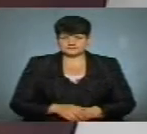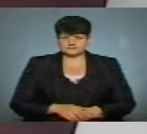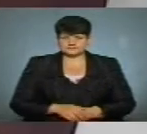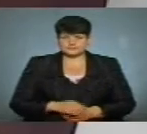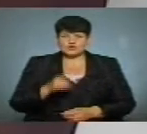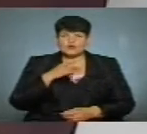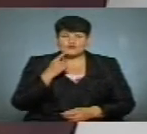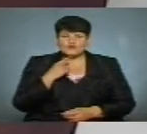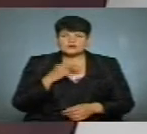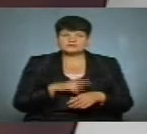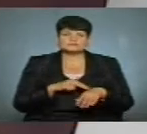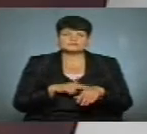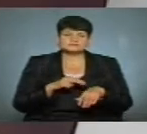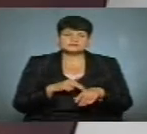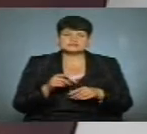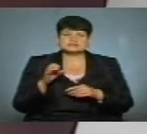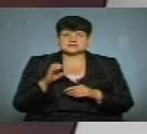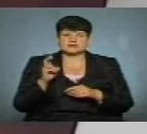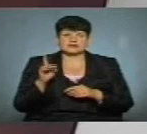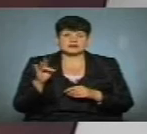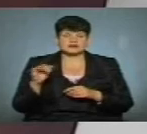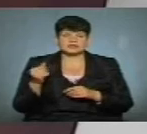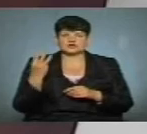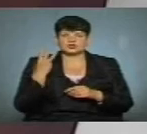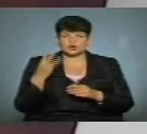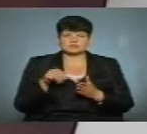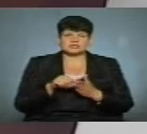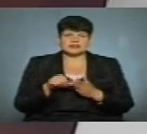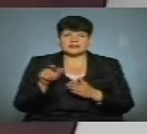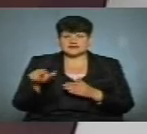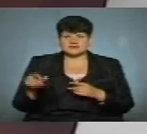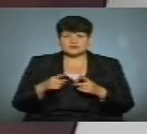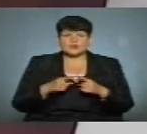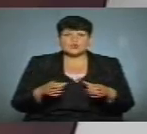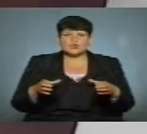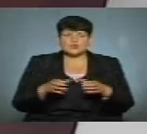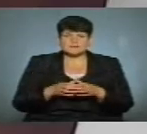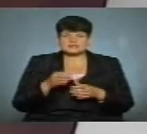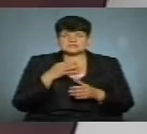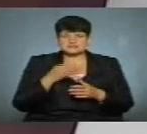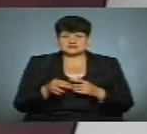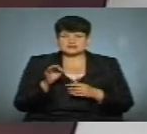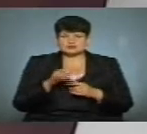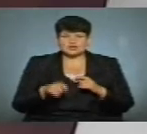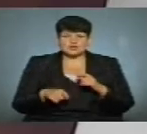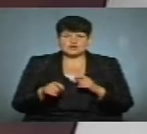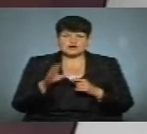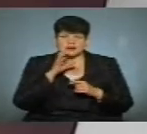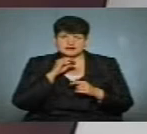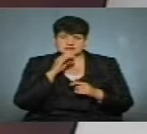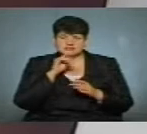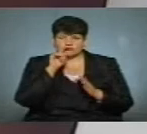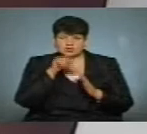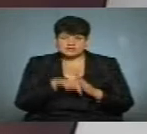За словами речника Нацполіції області Сергія Крети, 3 членам групування повідомили про підозру у крадіжках, вчинених у великих розмірах і проникненні